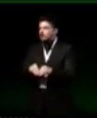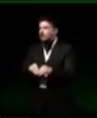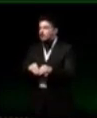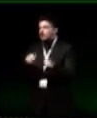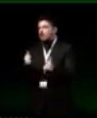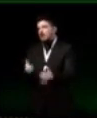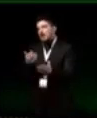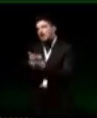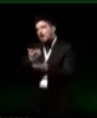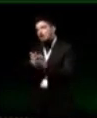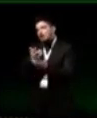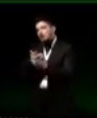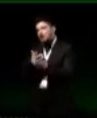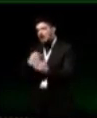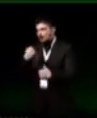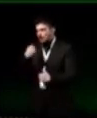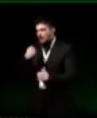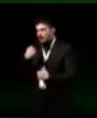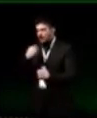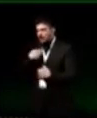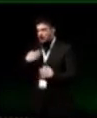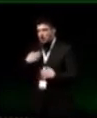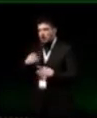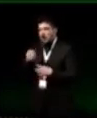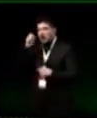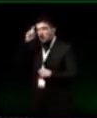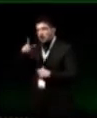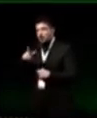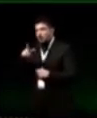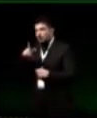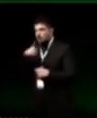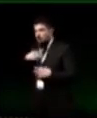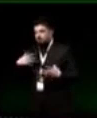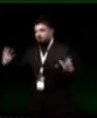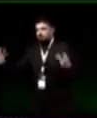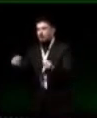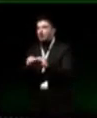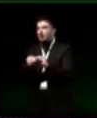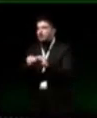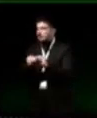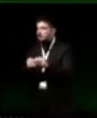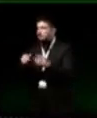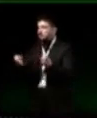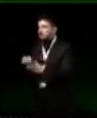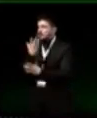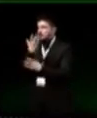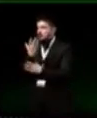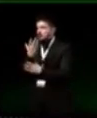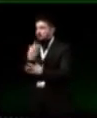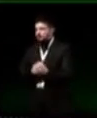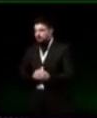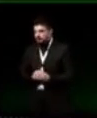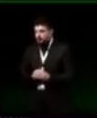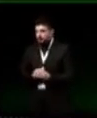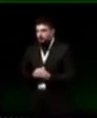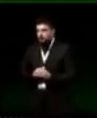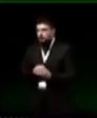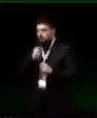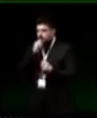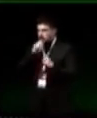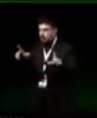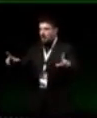raccontare con forza che teniamo insieme la nostra cultura con l'innovazione. Lasciatemelo dire con uno